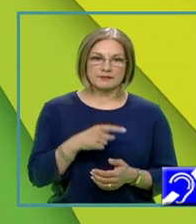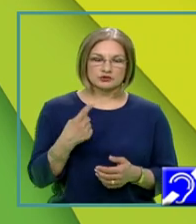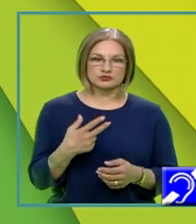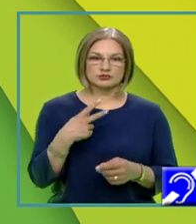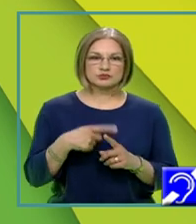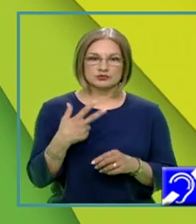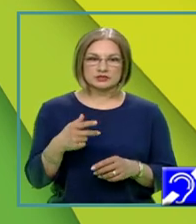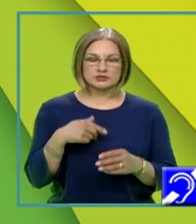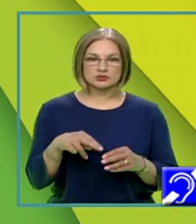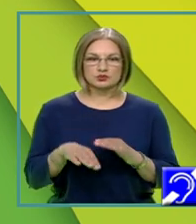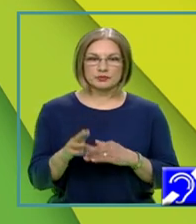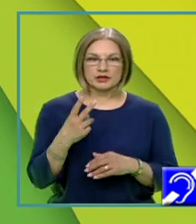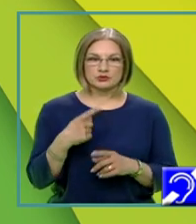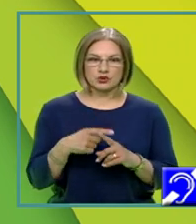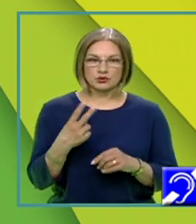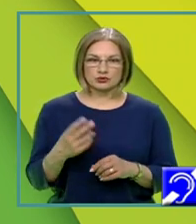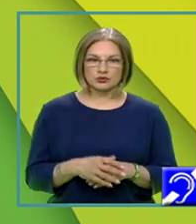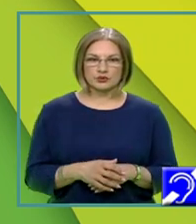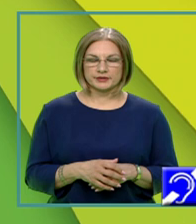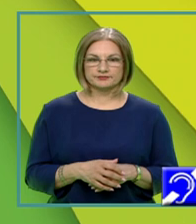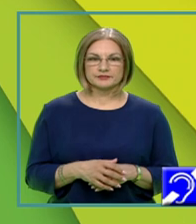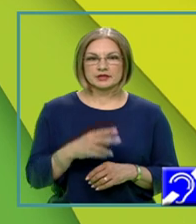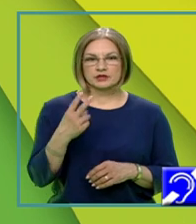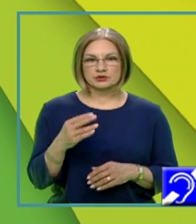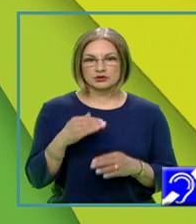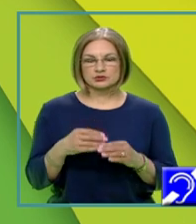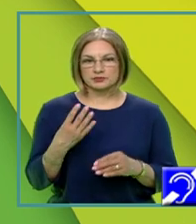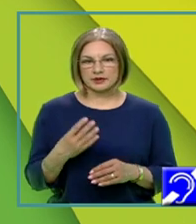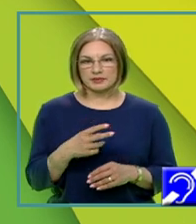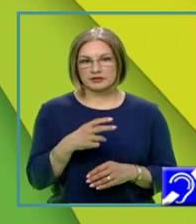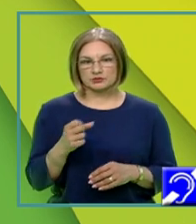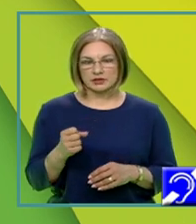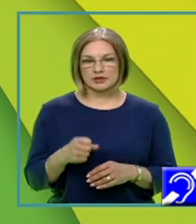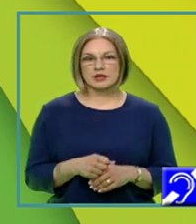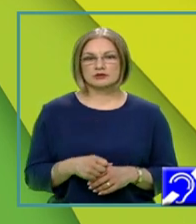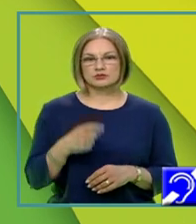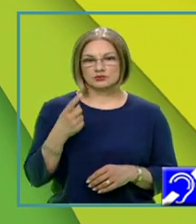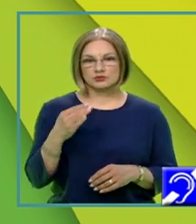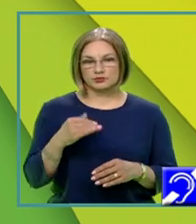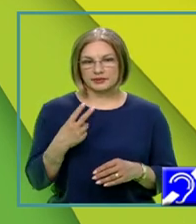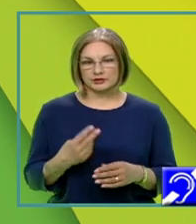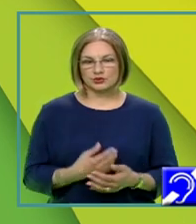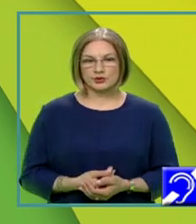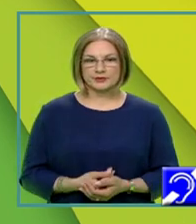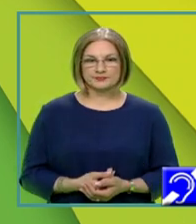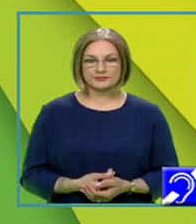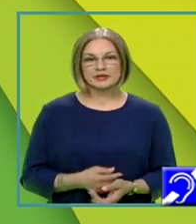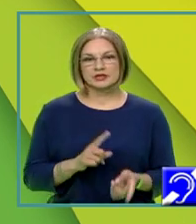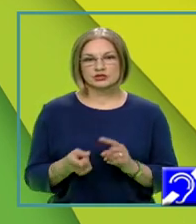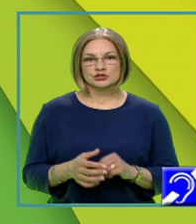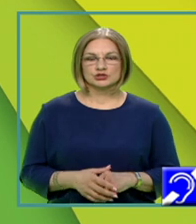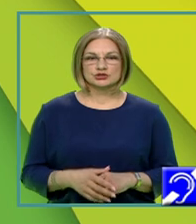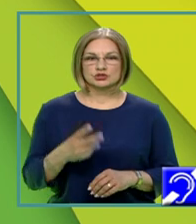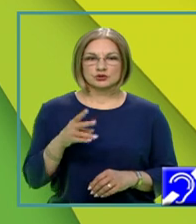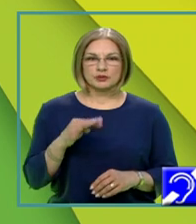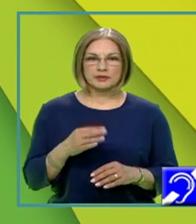1 plus 3 supra 2 ori 2 minus 1 plus 3 y este 2 ori 2 4 2 pe 4 adică 1 pe 2 iar de pe patul